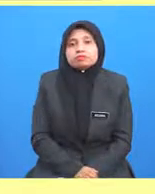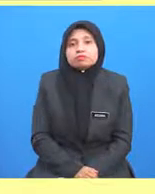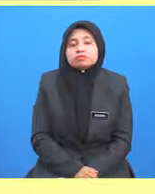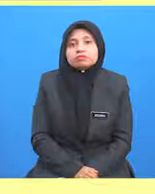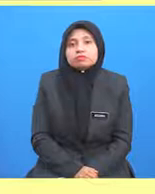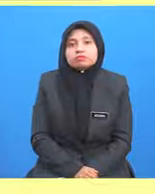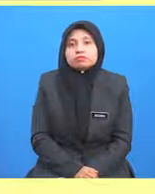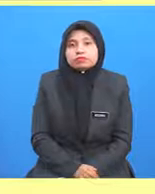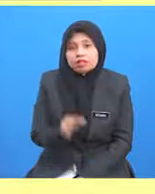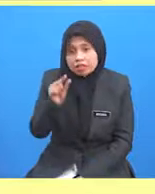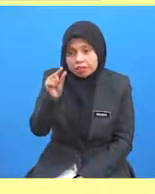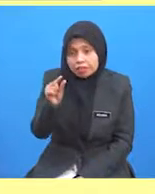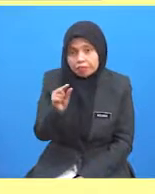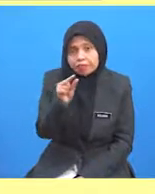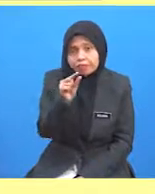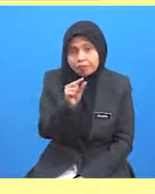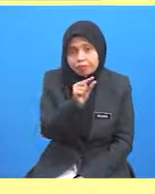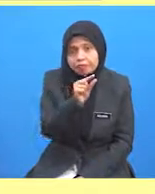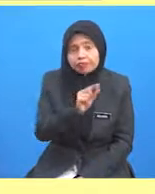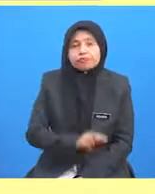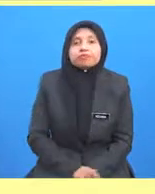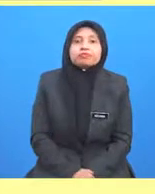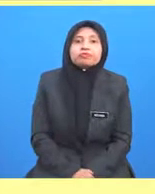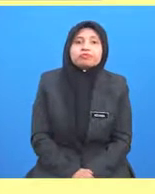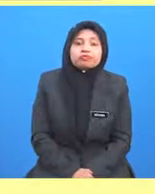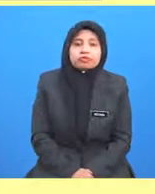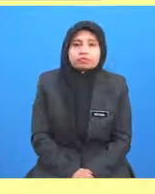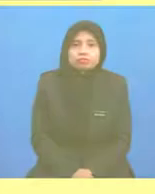A'udhu billahi minash